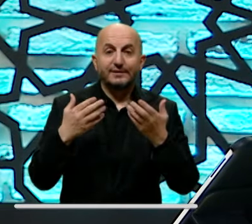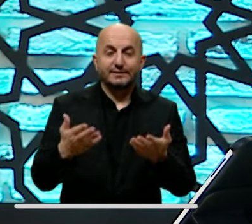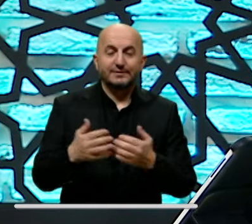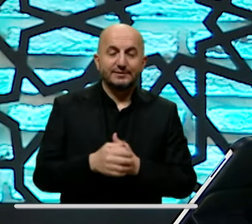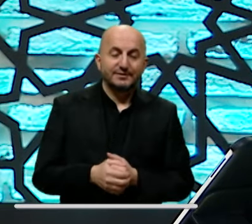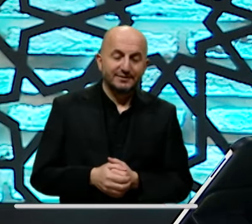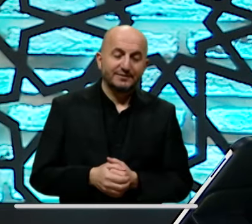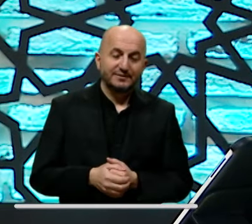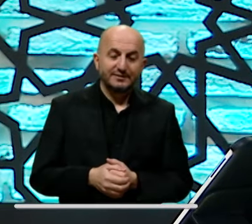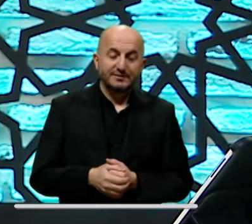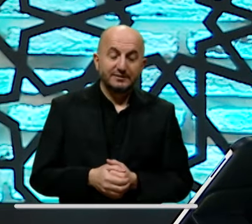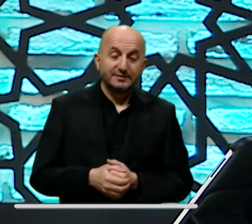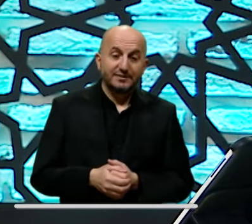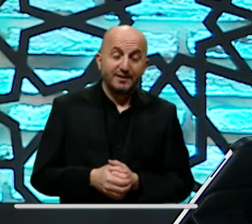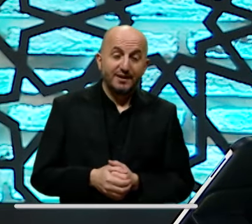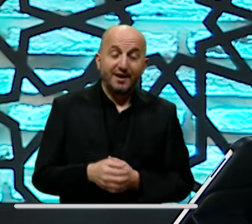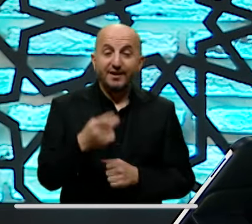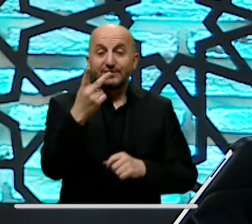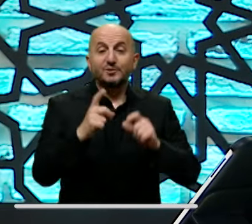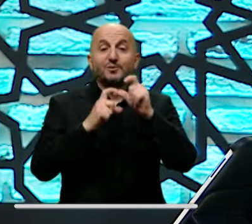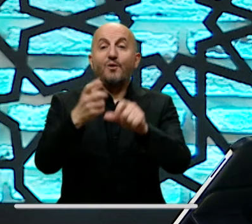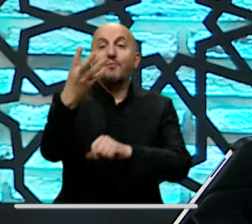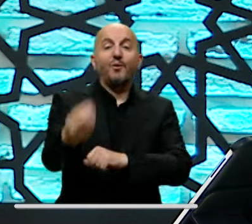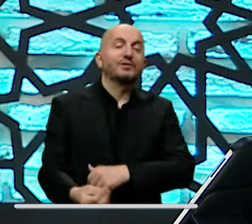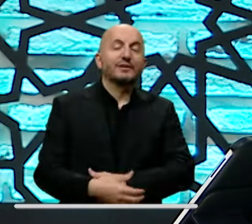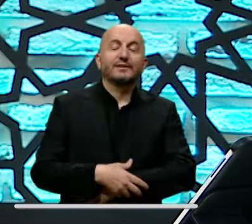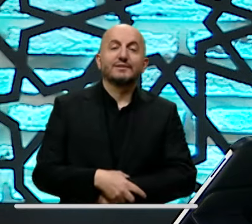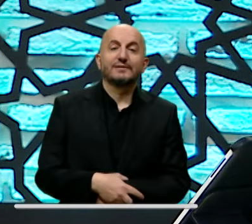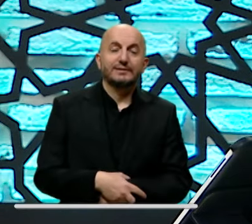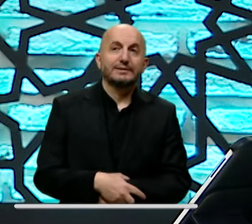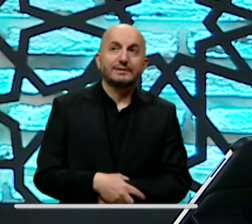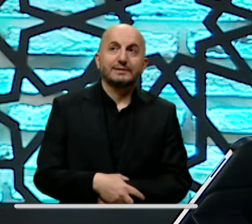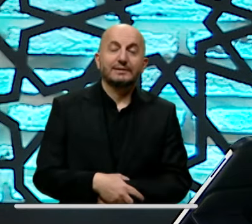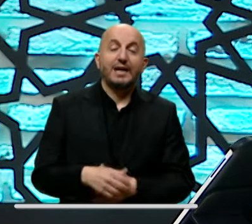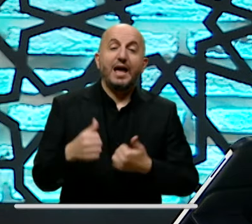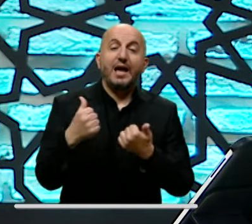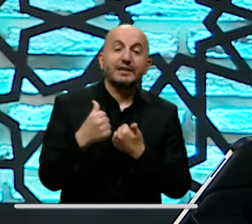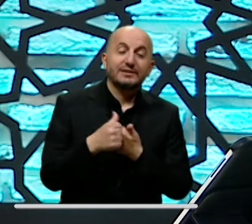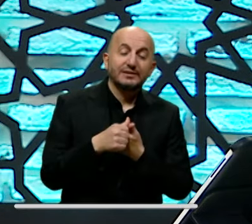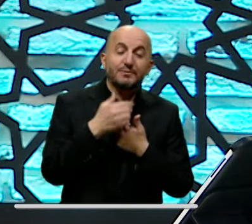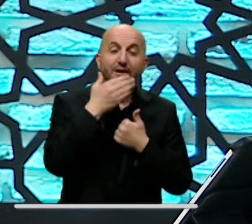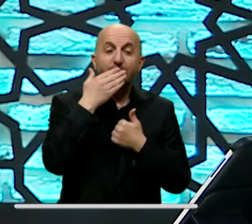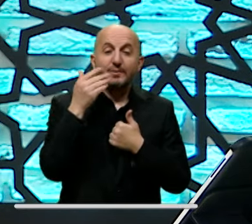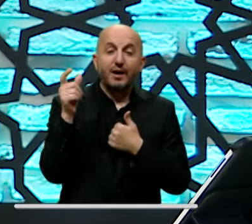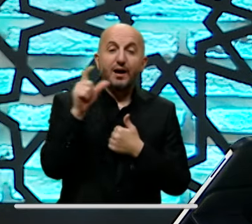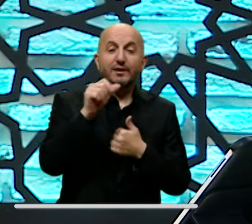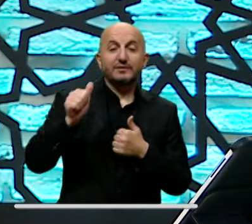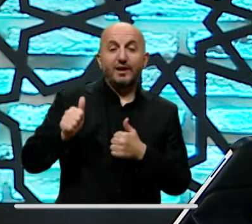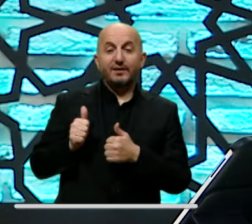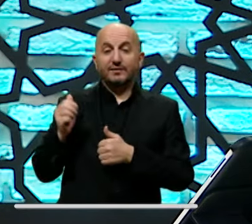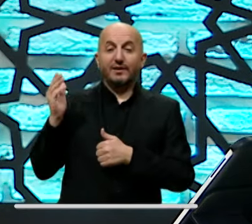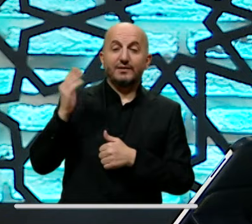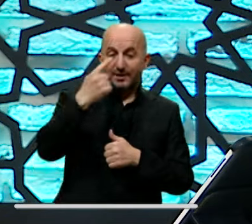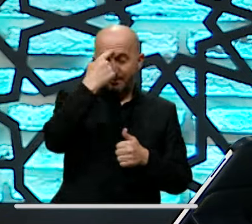hocam buyursunlar Efendim iki sorum olacaktı hocam tabii Buyurun bir eşim Ramazan'da askere gitmiş